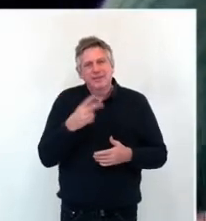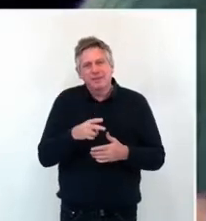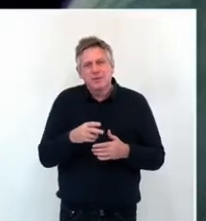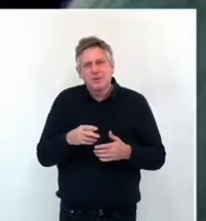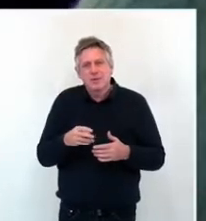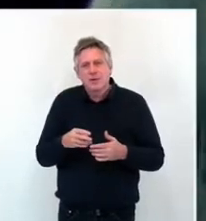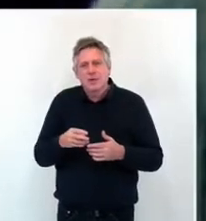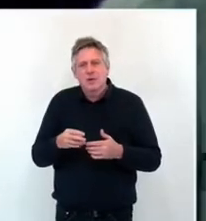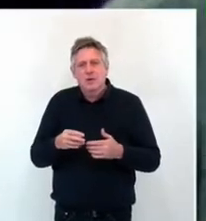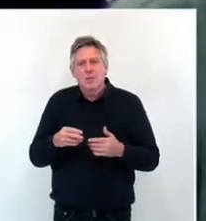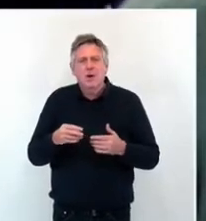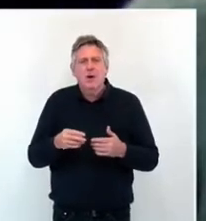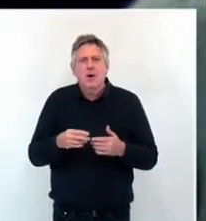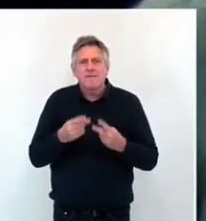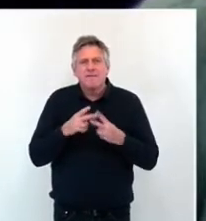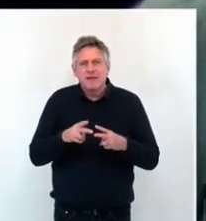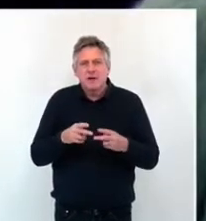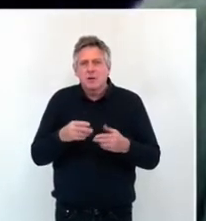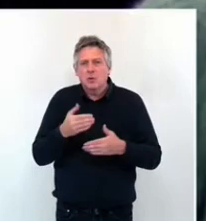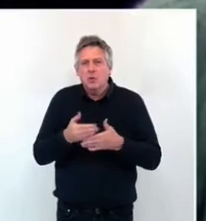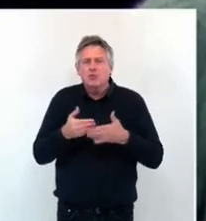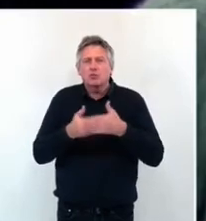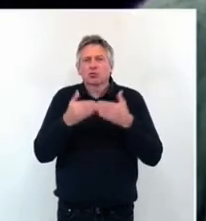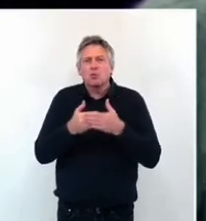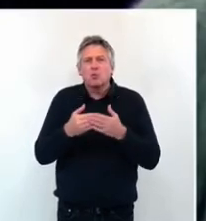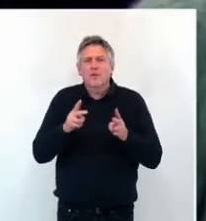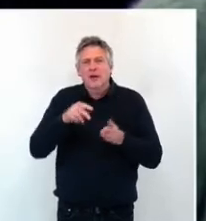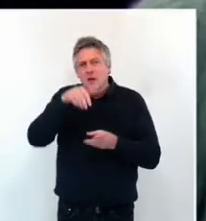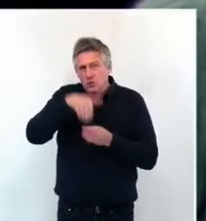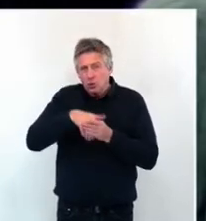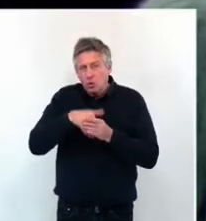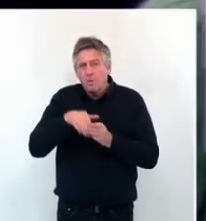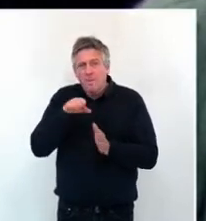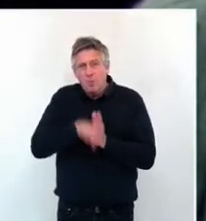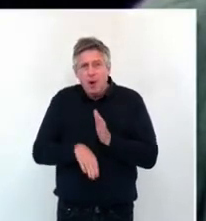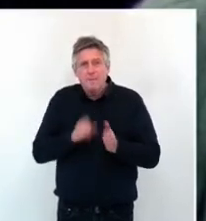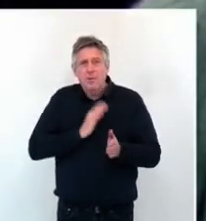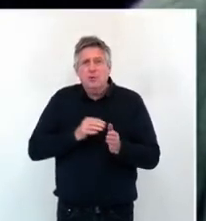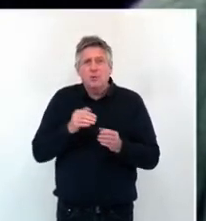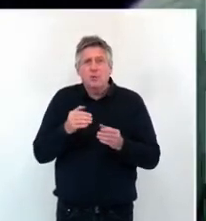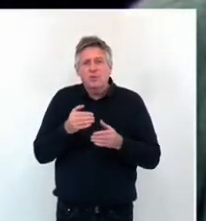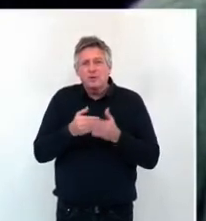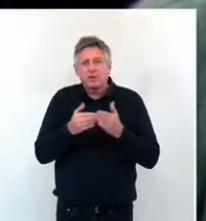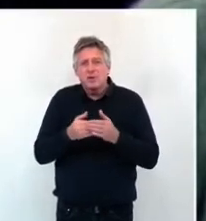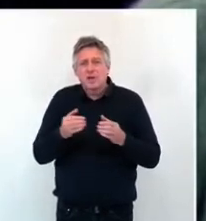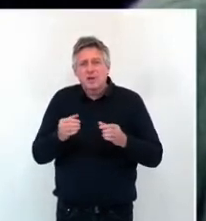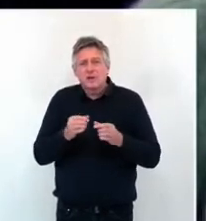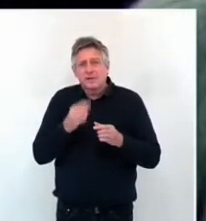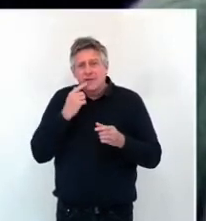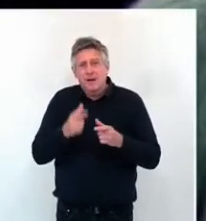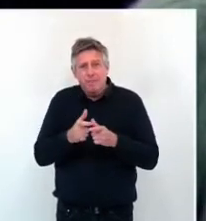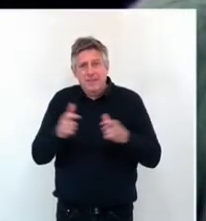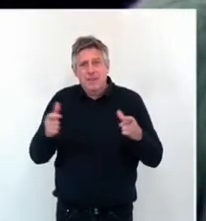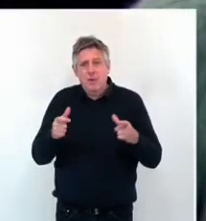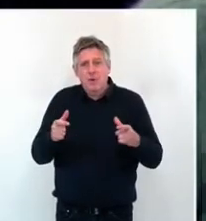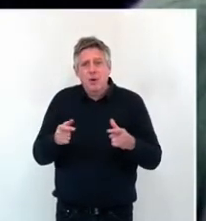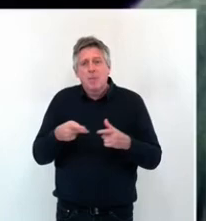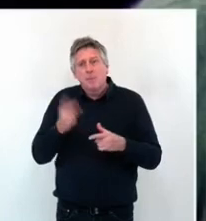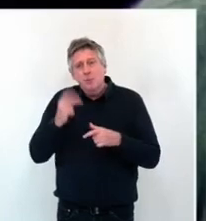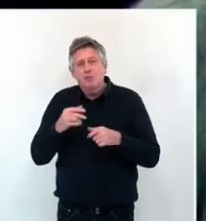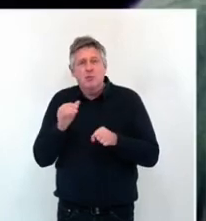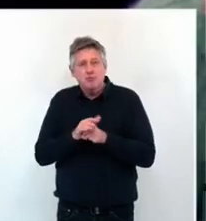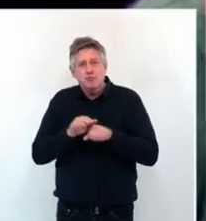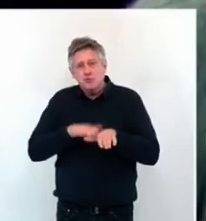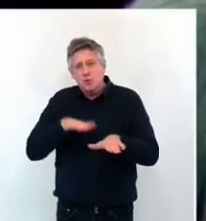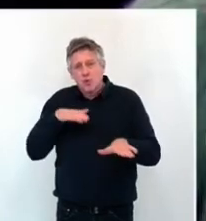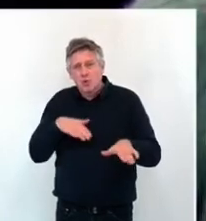l'étalement urbain. Eh bien, moins nous construisons dans la métropole, moins nous construisons dans Bordeaux, plus nous renforçons l'étalement urbain, c'est-à-dire plus de bouchons, c'est-à-dire